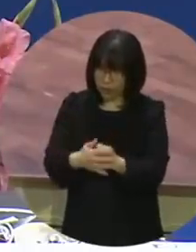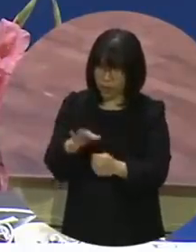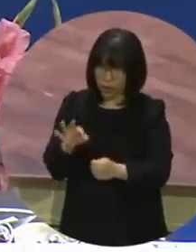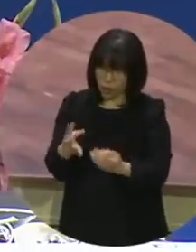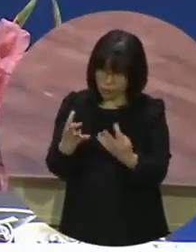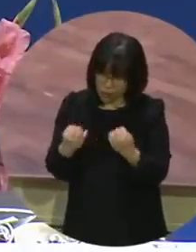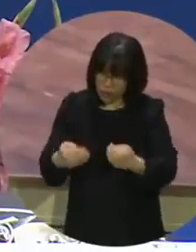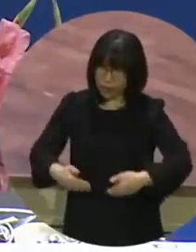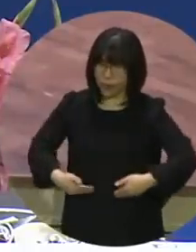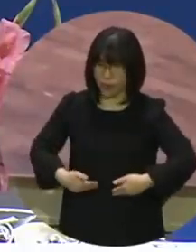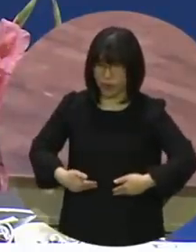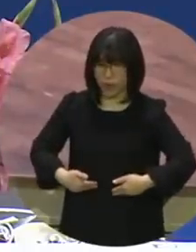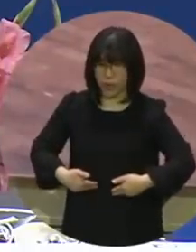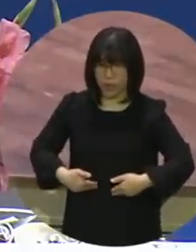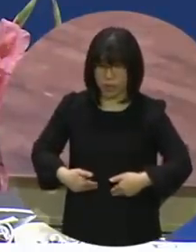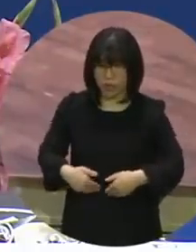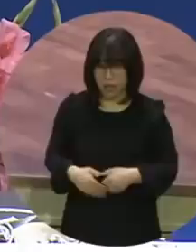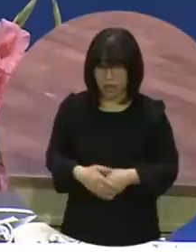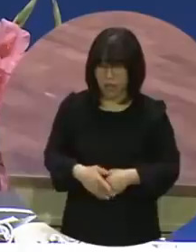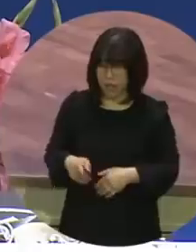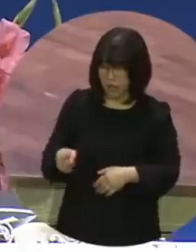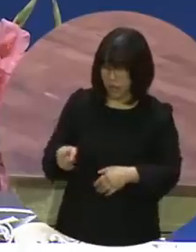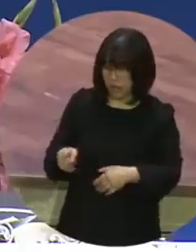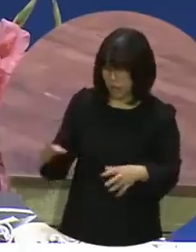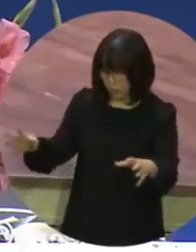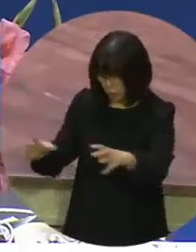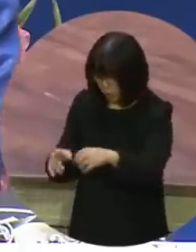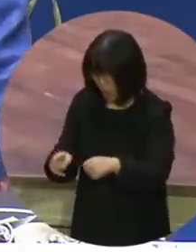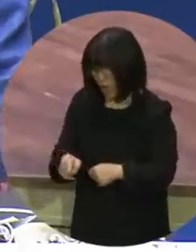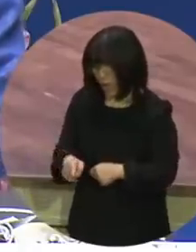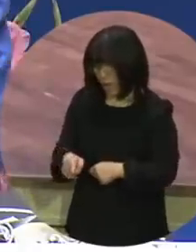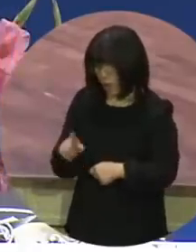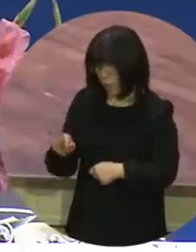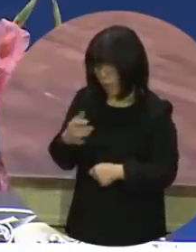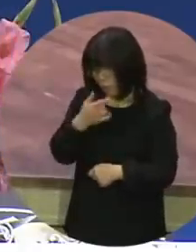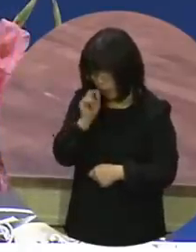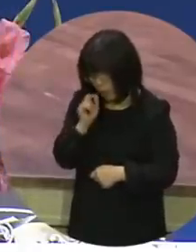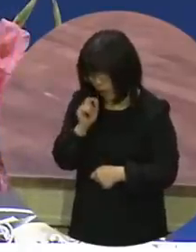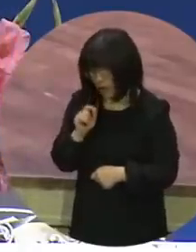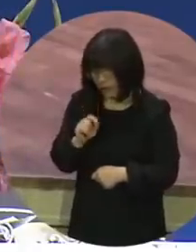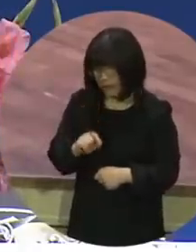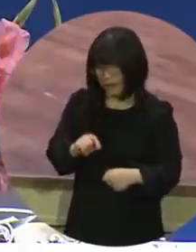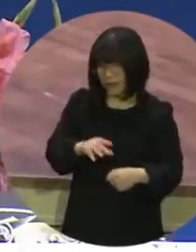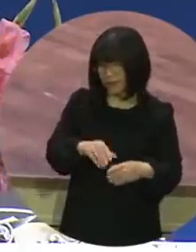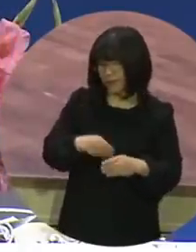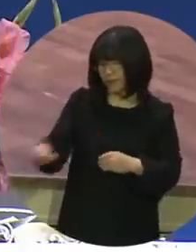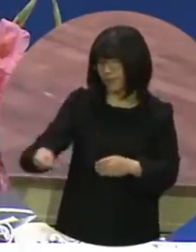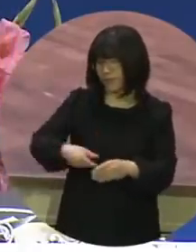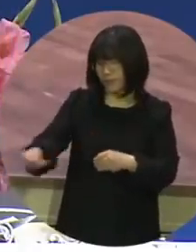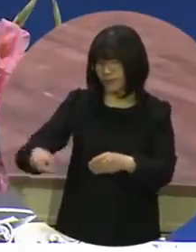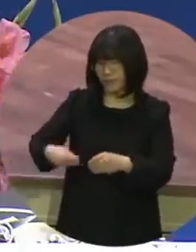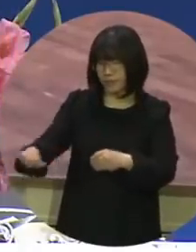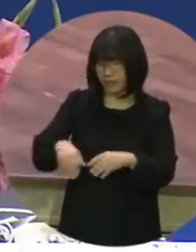얼마나 필요한지 몰라요. 은이 다 보여요. 그걸 주다 보면, 없어.